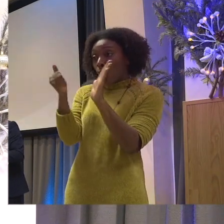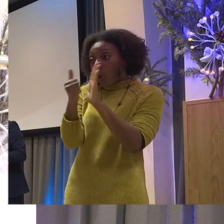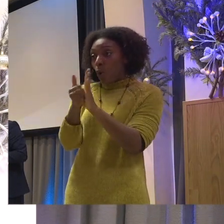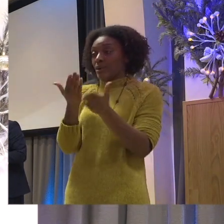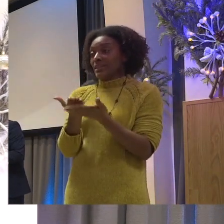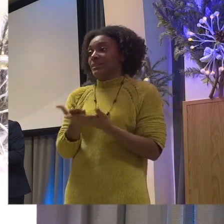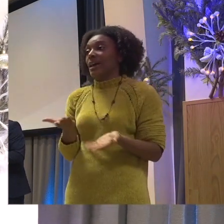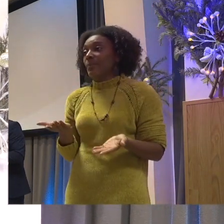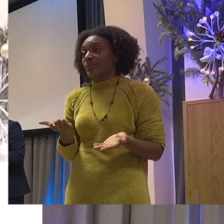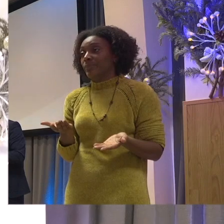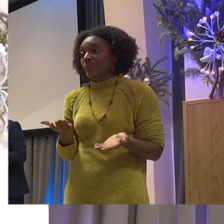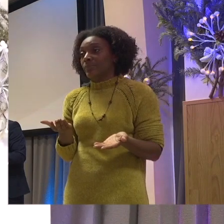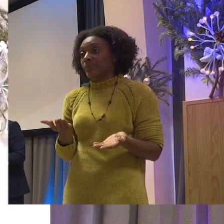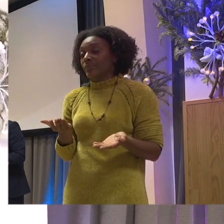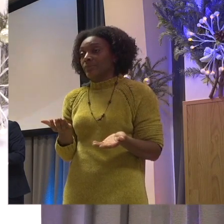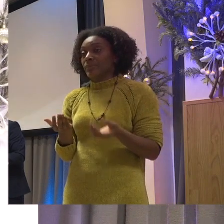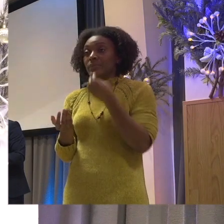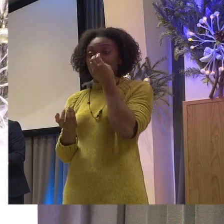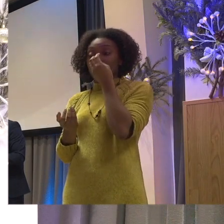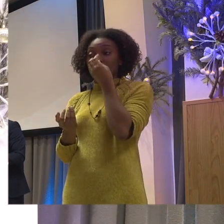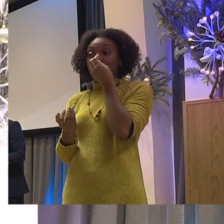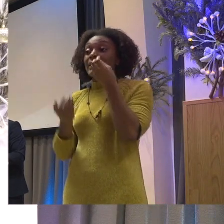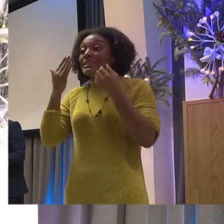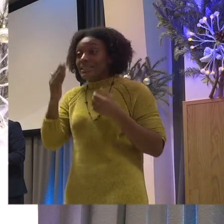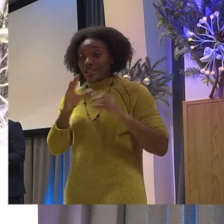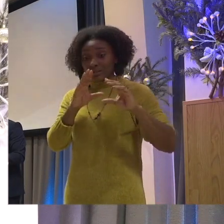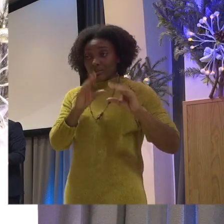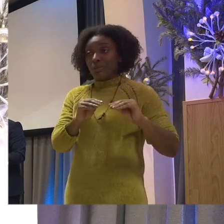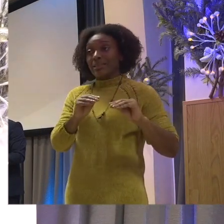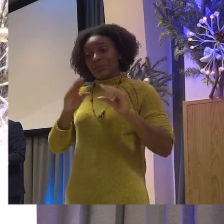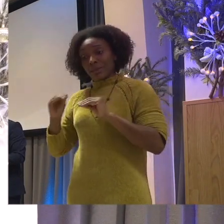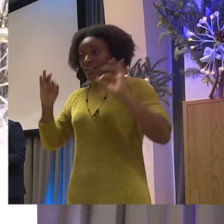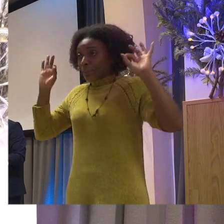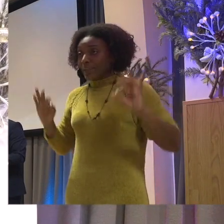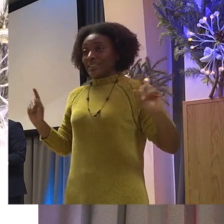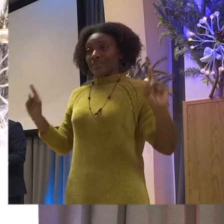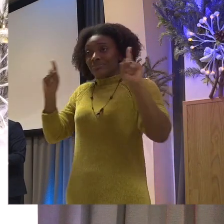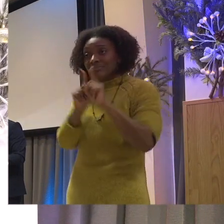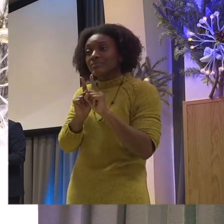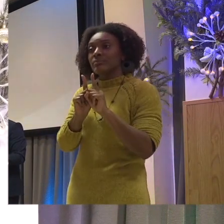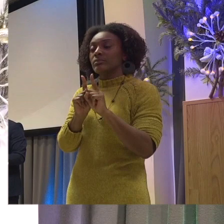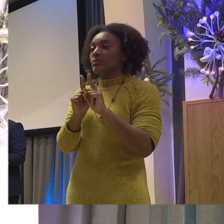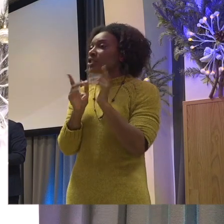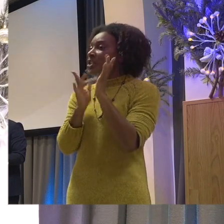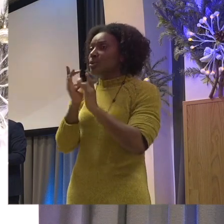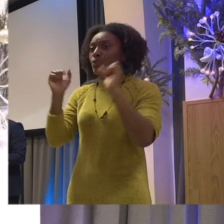que nous l'avons dit juste avant, Jésus-Christ sera manifesté dans ce monde. Alléluia. Ensemble,